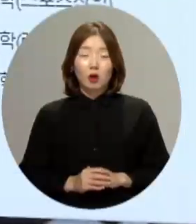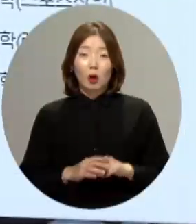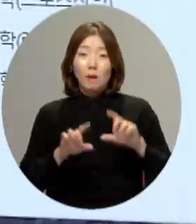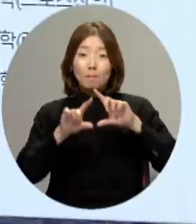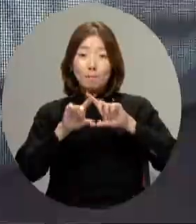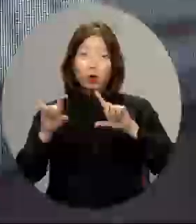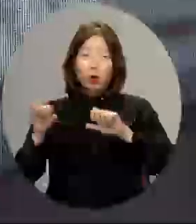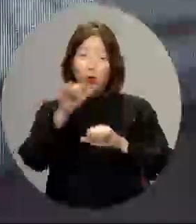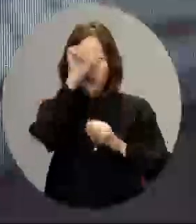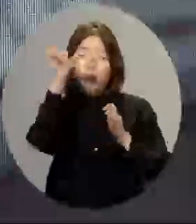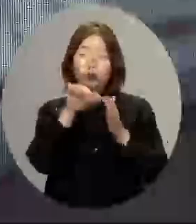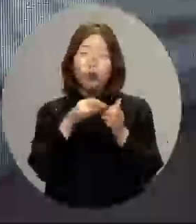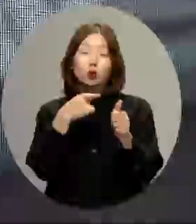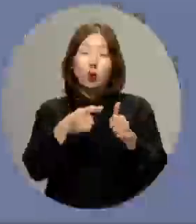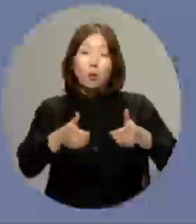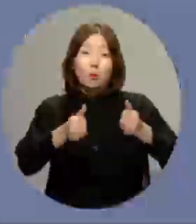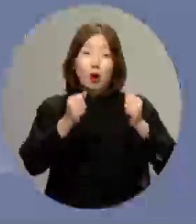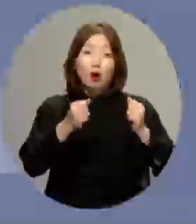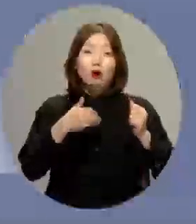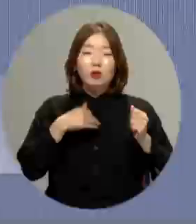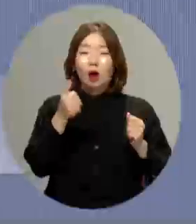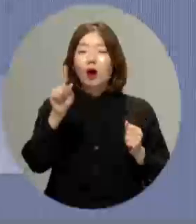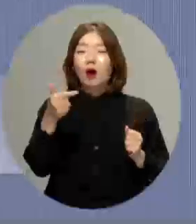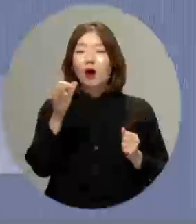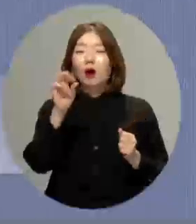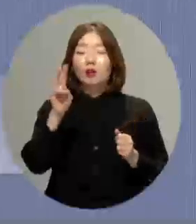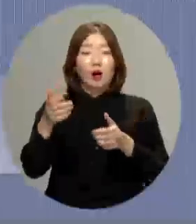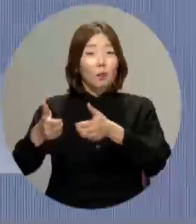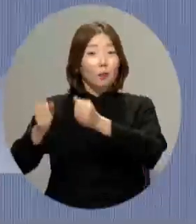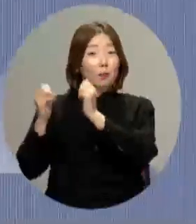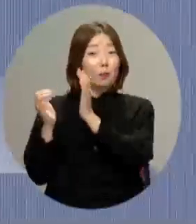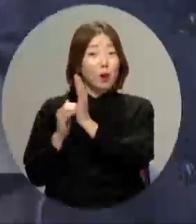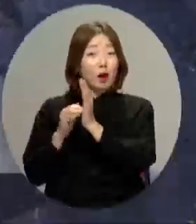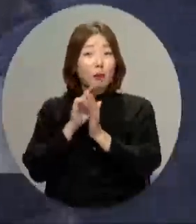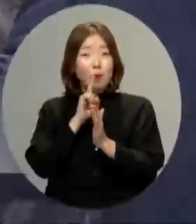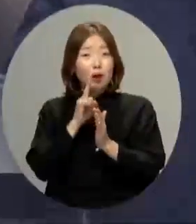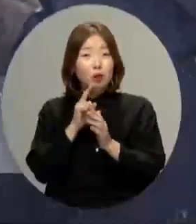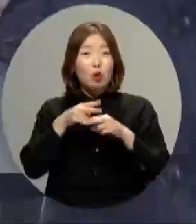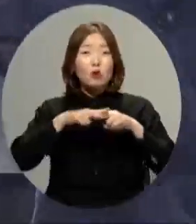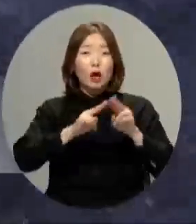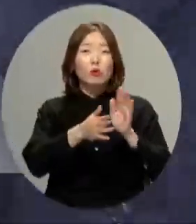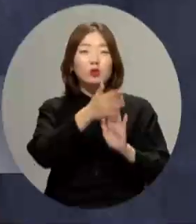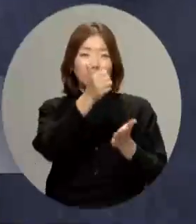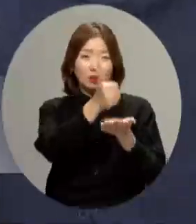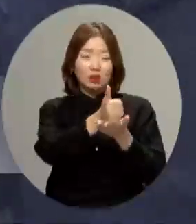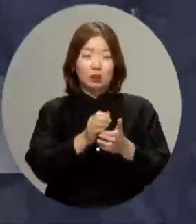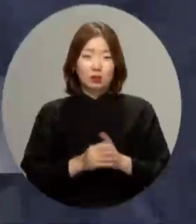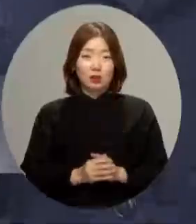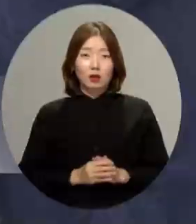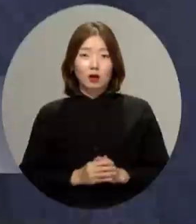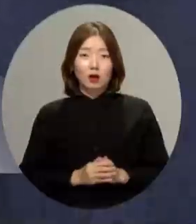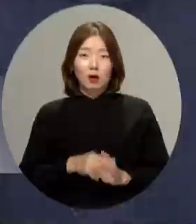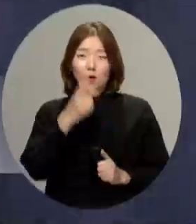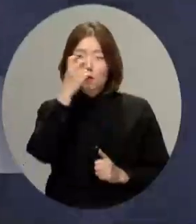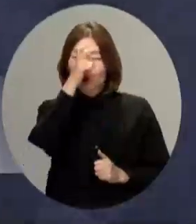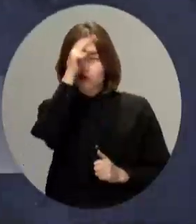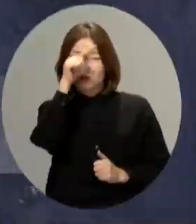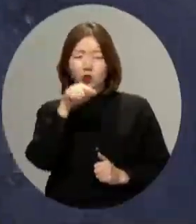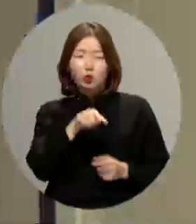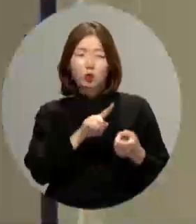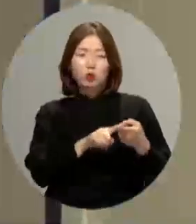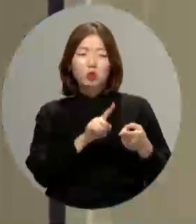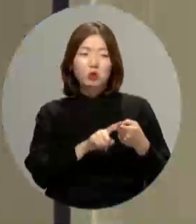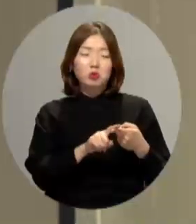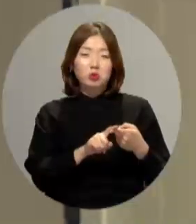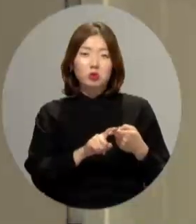평생 교육기관을 이수해놓고 선거 때 한양대 학사 이력을 내세워 논란이 된 최경식 남원시장. 검찰의 석연차는